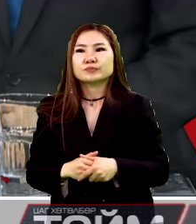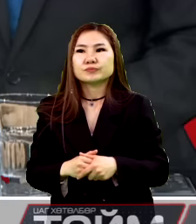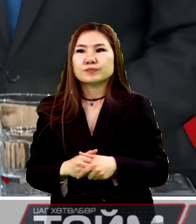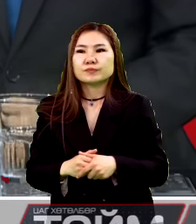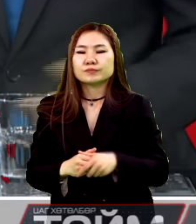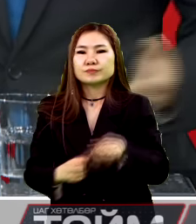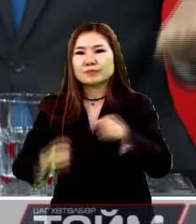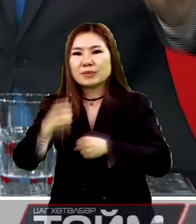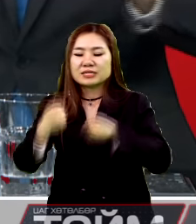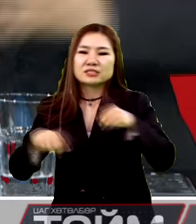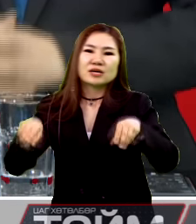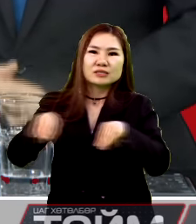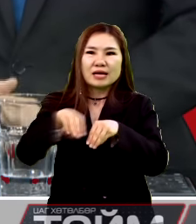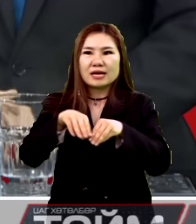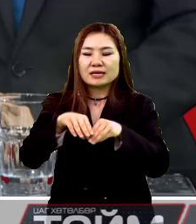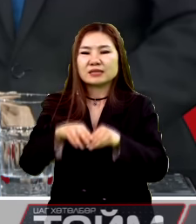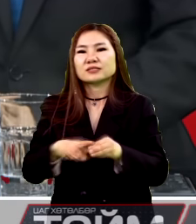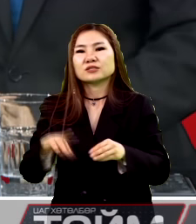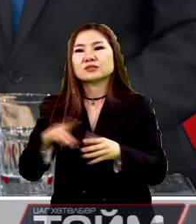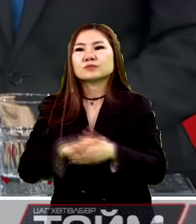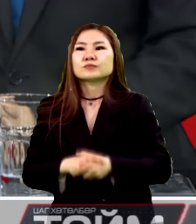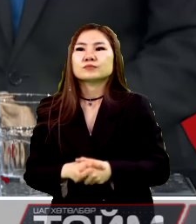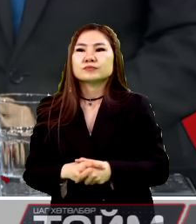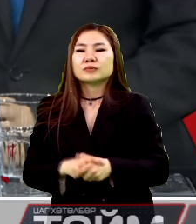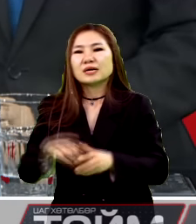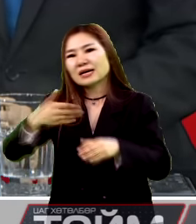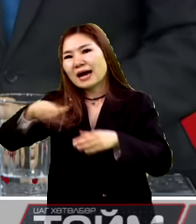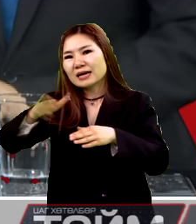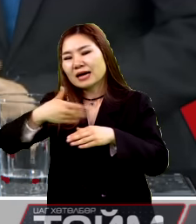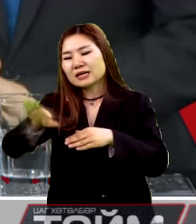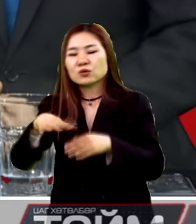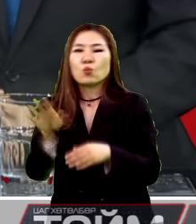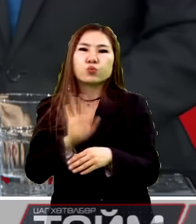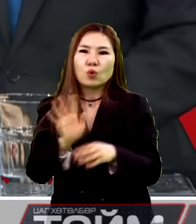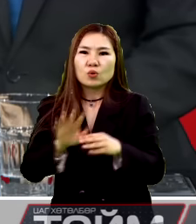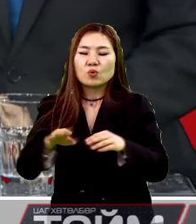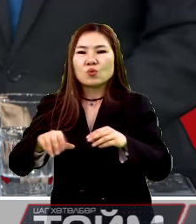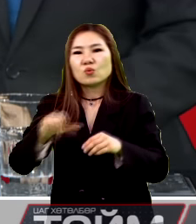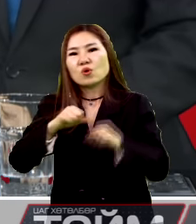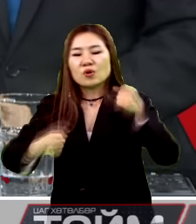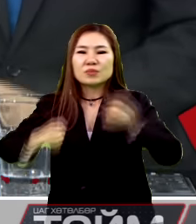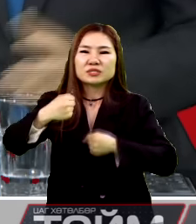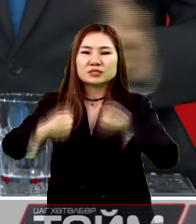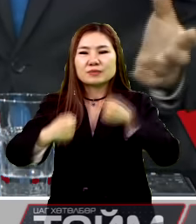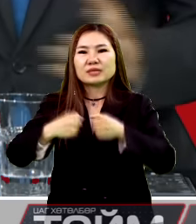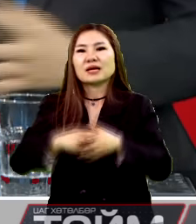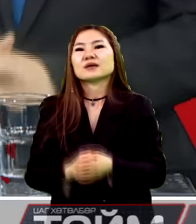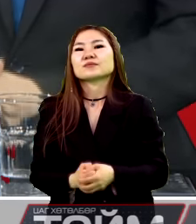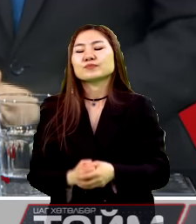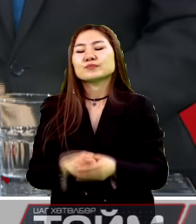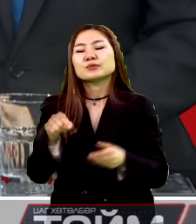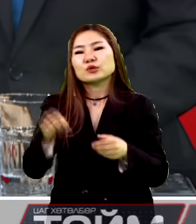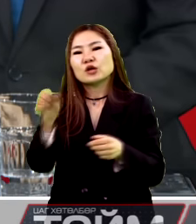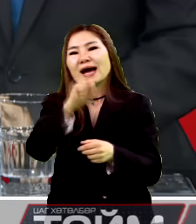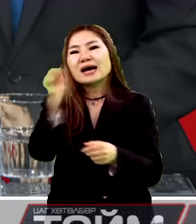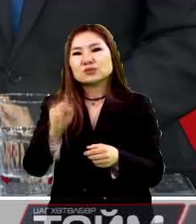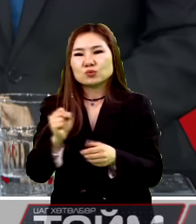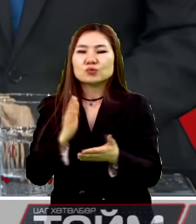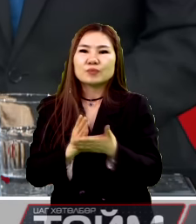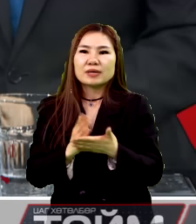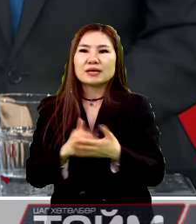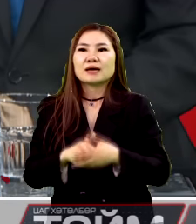зорилттэй. Гэтэл ингээд машинууд нь ингээд дайрж орж ирээд ингээд зогсчдөг. Тэгээ гараач ээ гэдээ хэлэхэр ингээд гардаг. Тэгээ тийм ингээд асуудлууд ингээд маш их